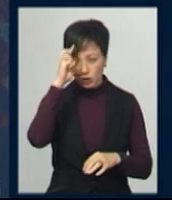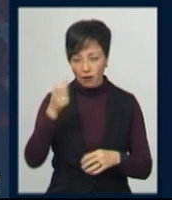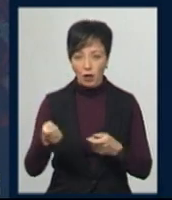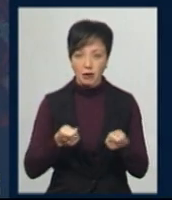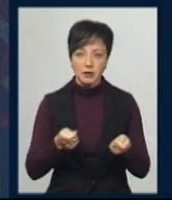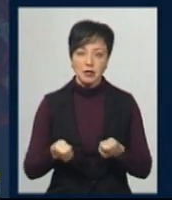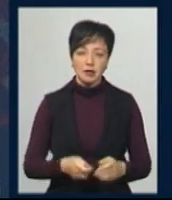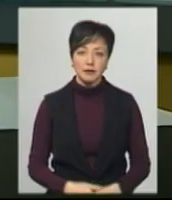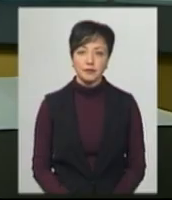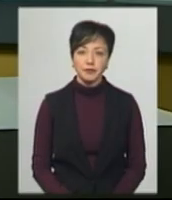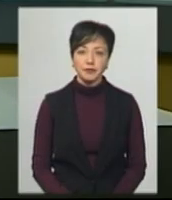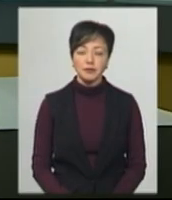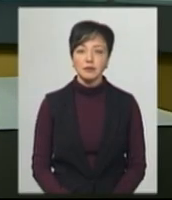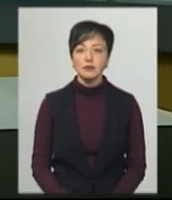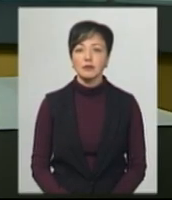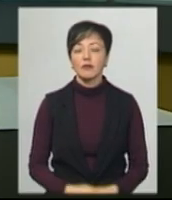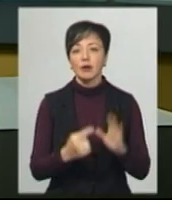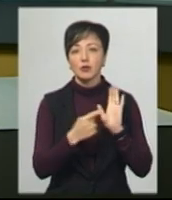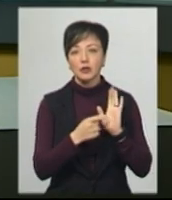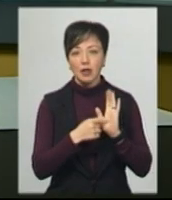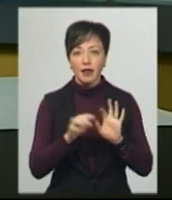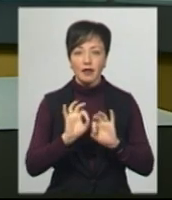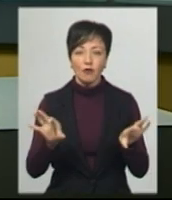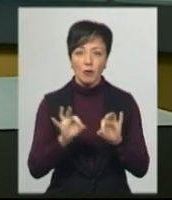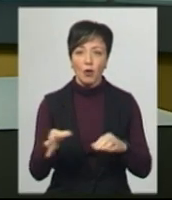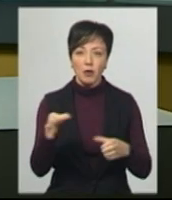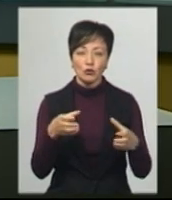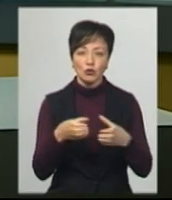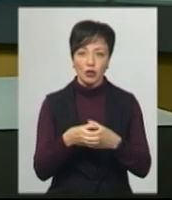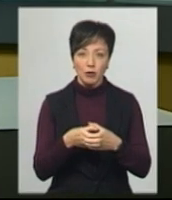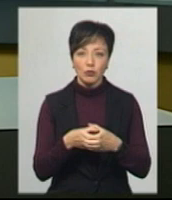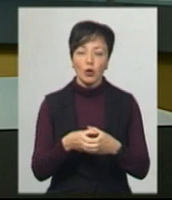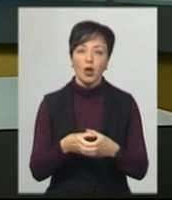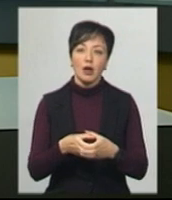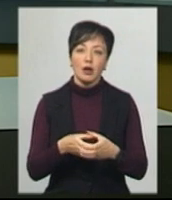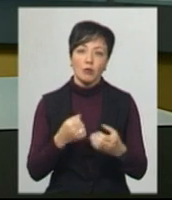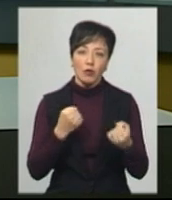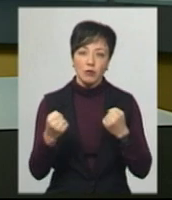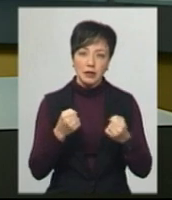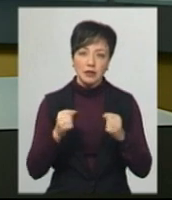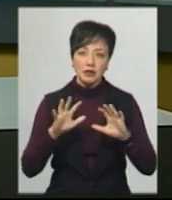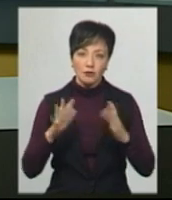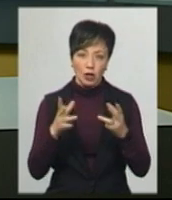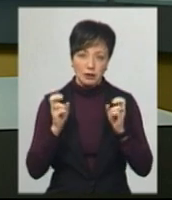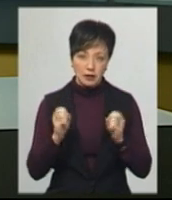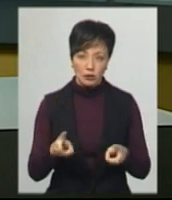релігій Інна Михайлова з посиланням на інформацію обласного штабу з ліквідації надзвичайної ситуації.